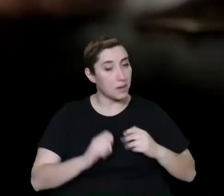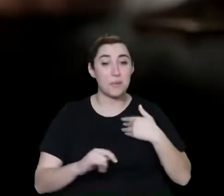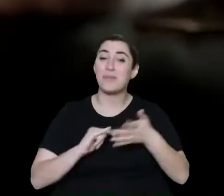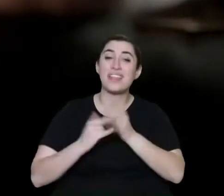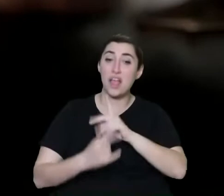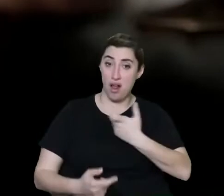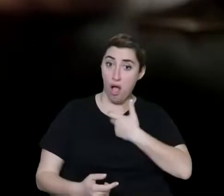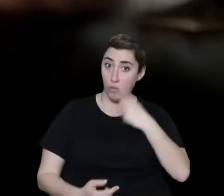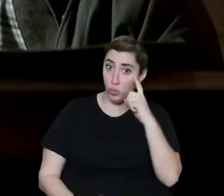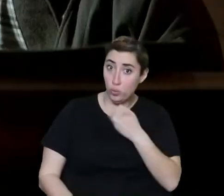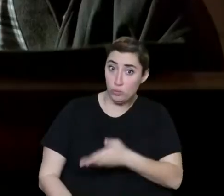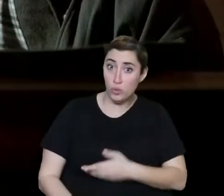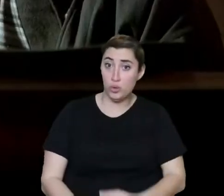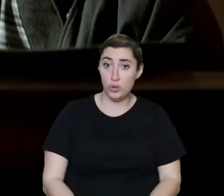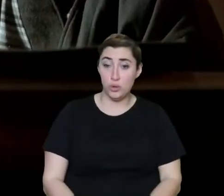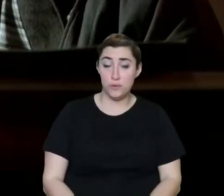İdare kanun mudur ki?